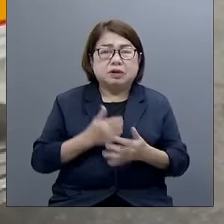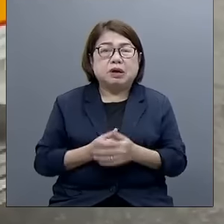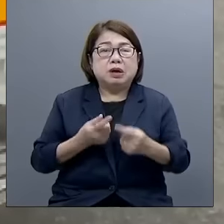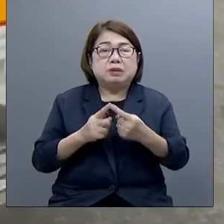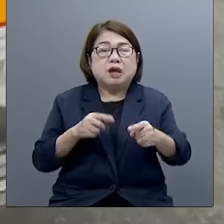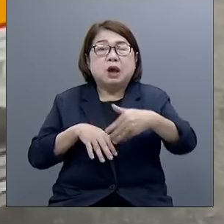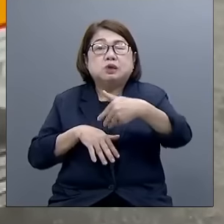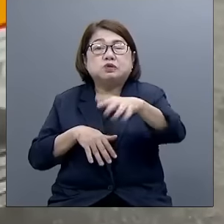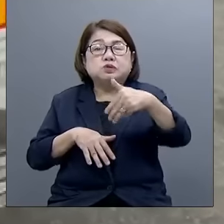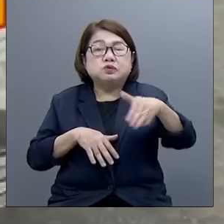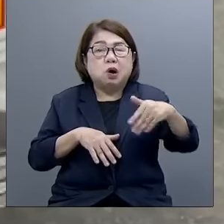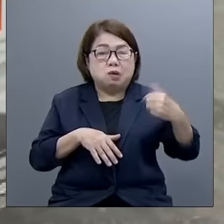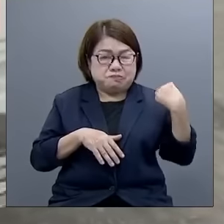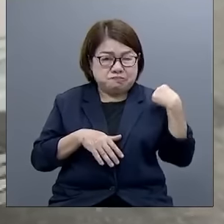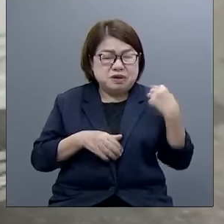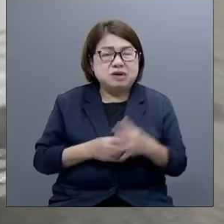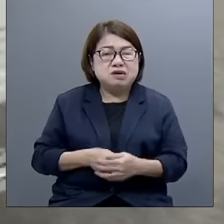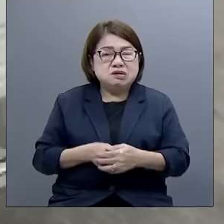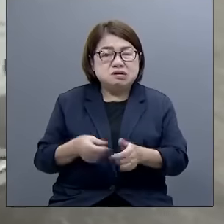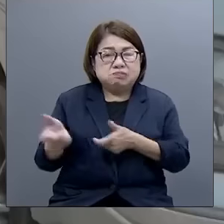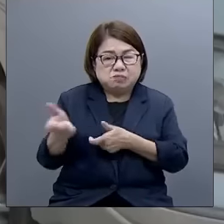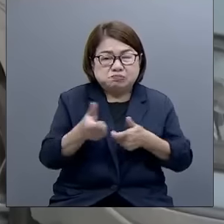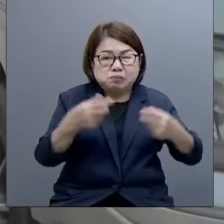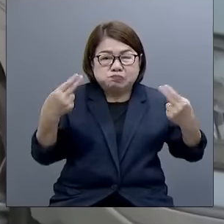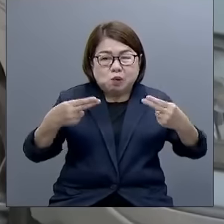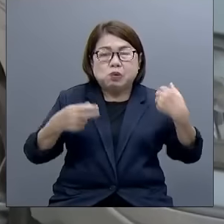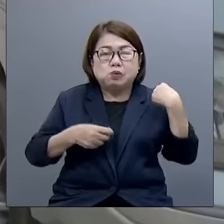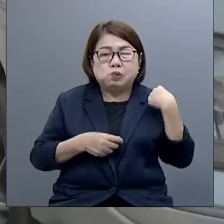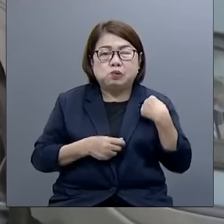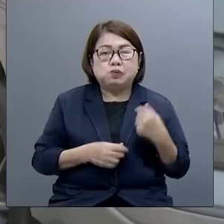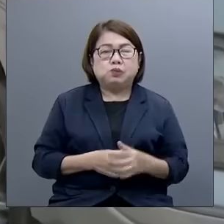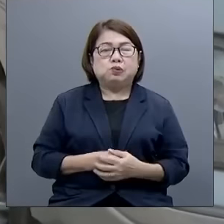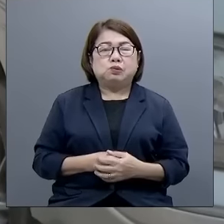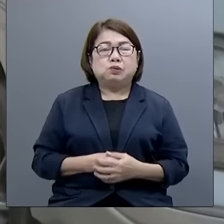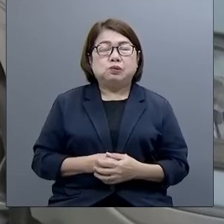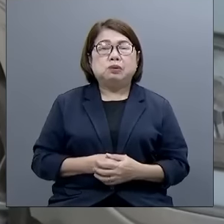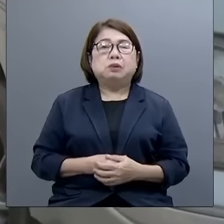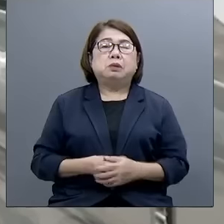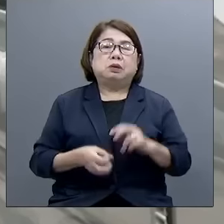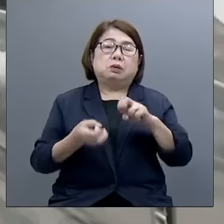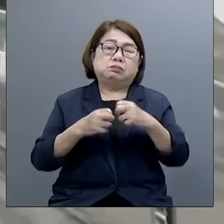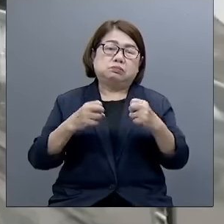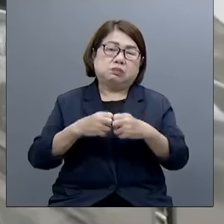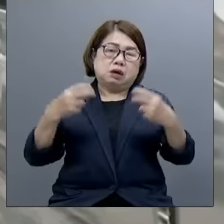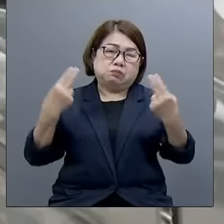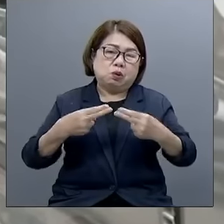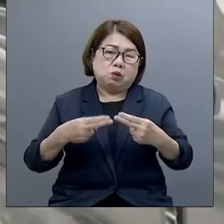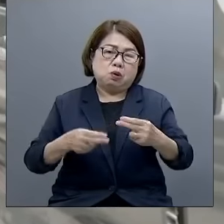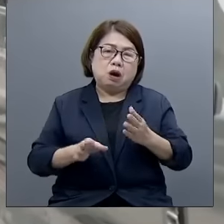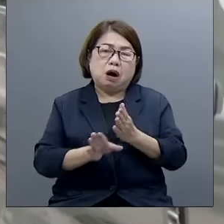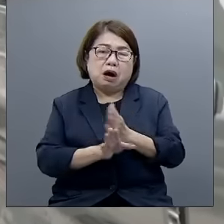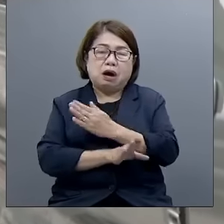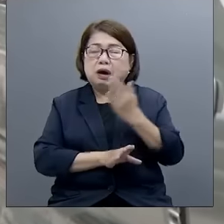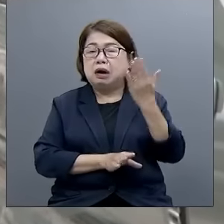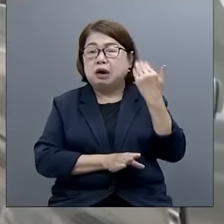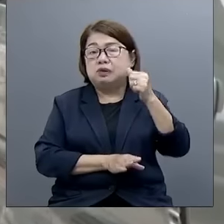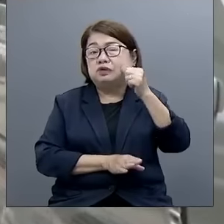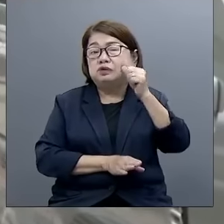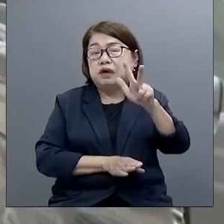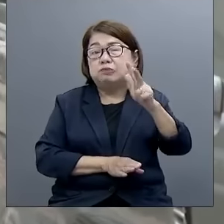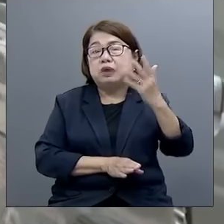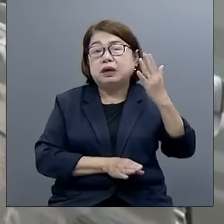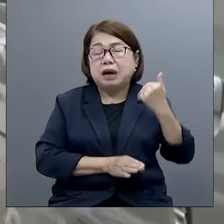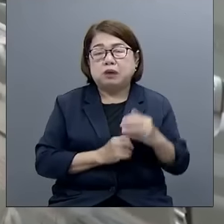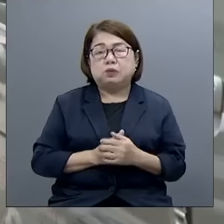มันก็ยิงกันอยู ่ยังยิงอยู่เนาะ ครับผม การสู้รบในเมียนมา 2-3 วันที่ผ่านมานะครับก็ชา